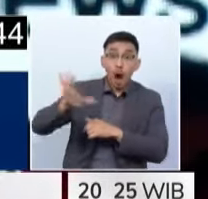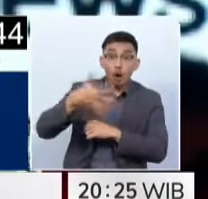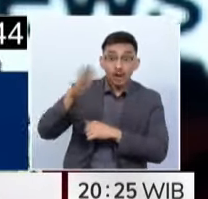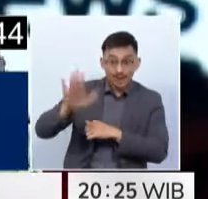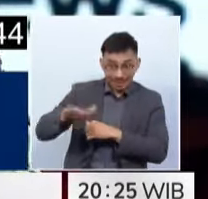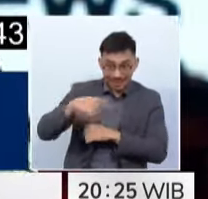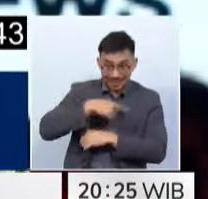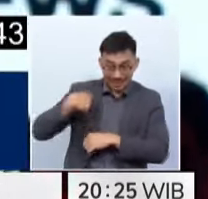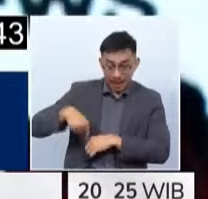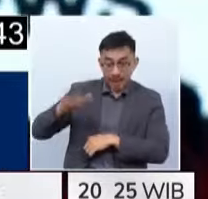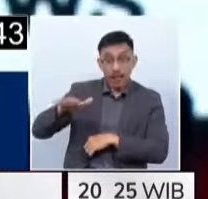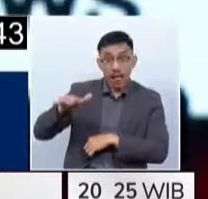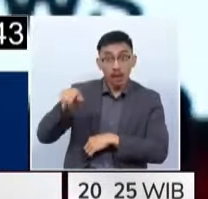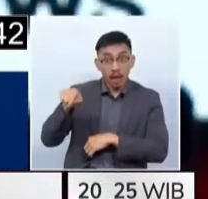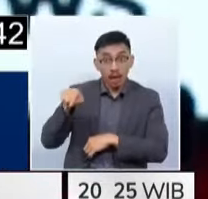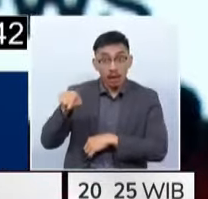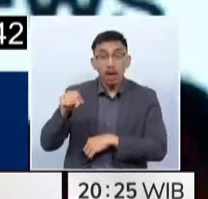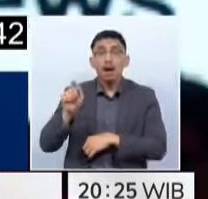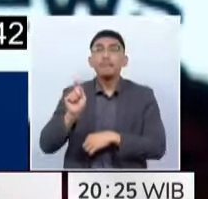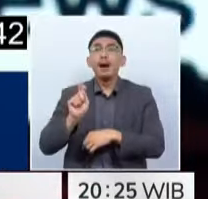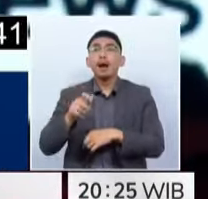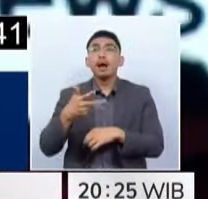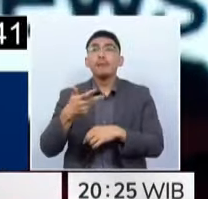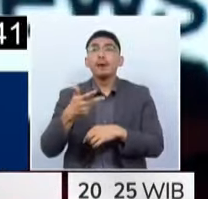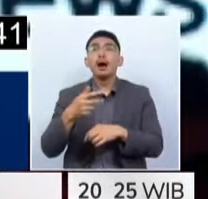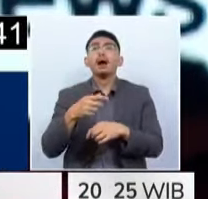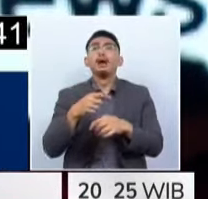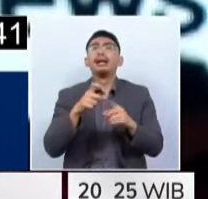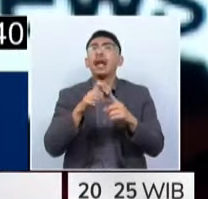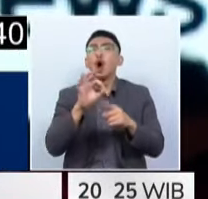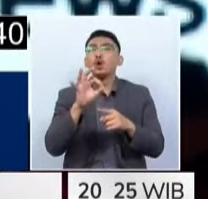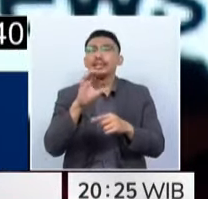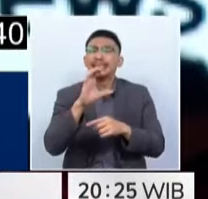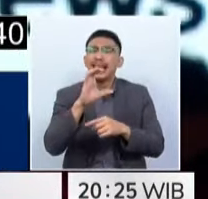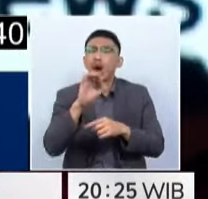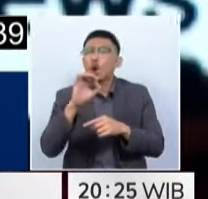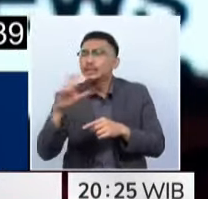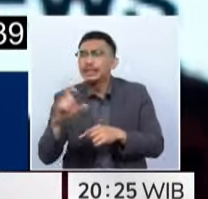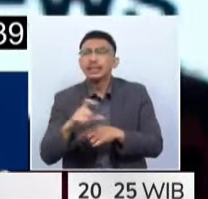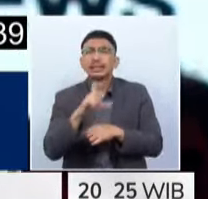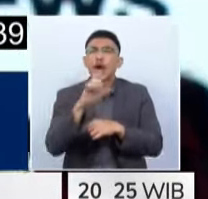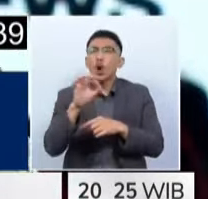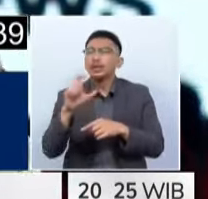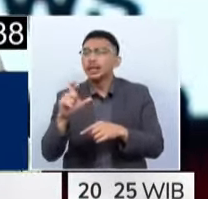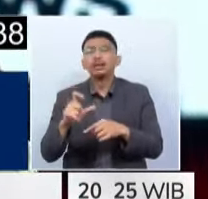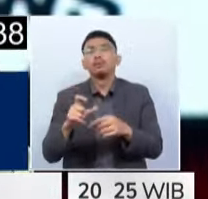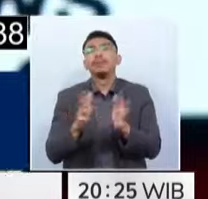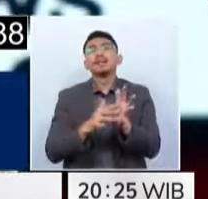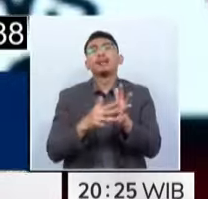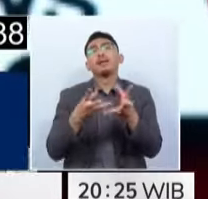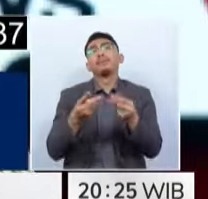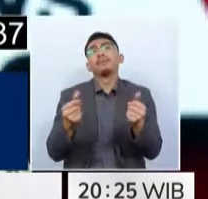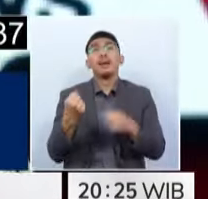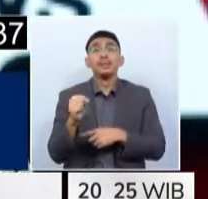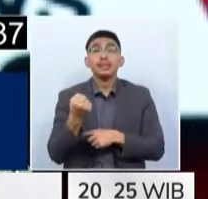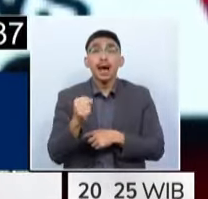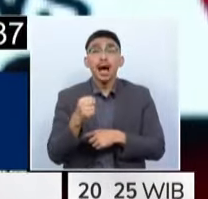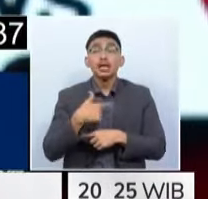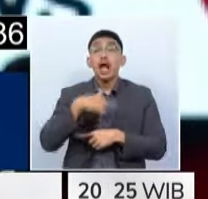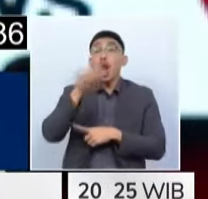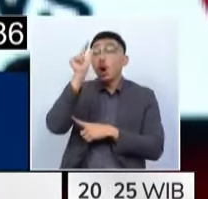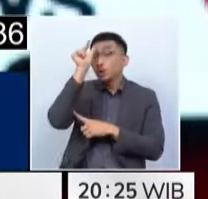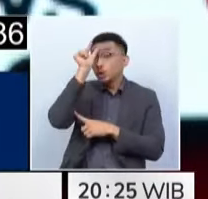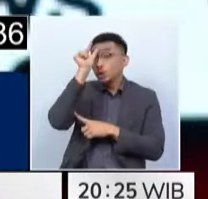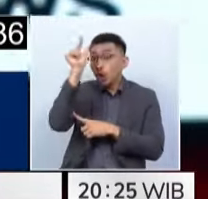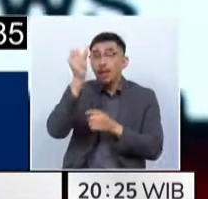dengan cc 20 tahun lebih tidak pernah selesai maka usulan kami sangat jelas dan Kil